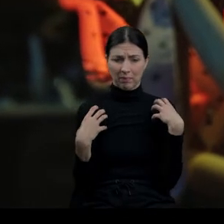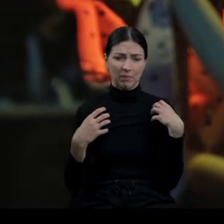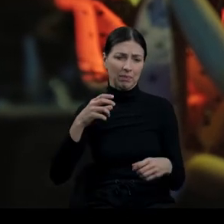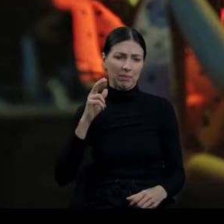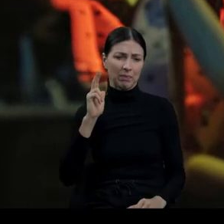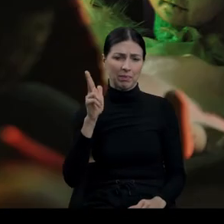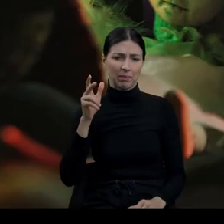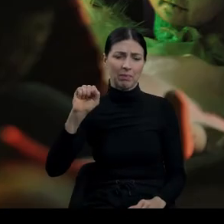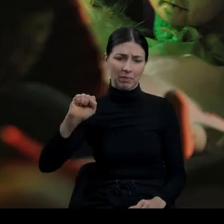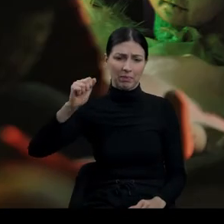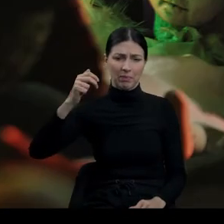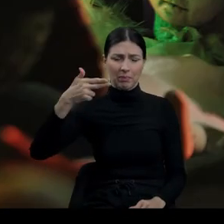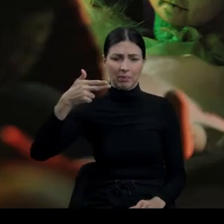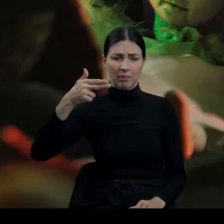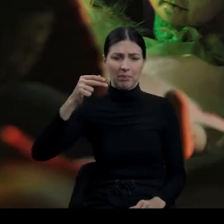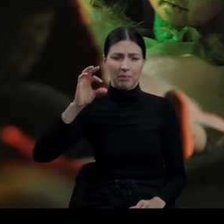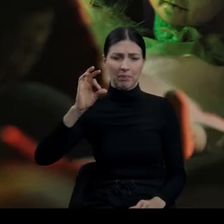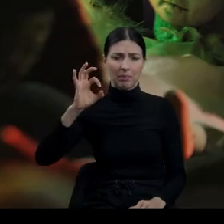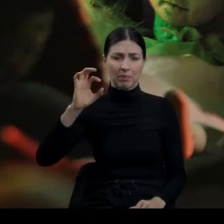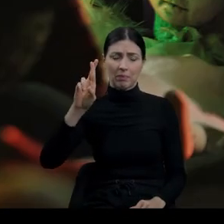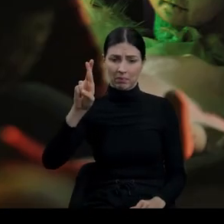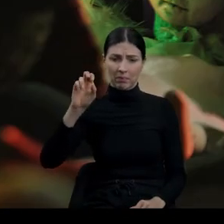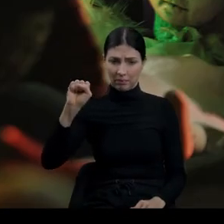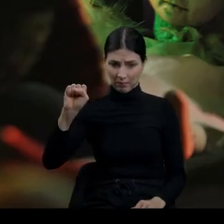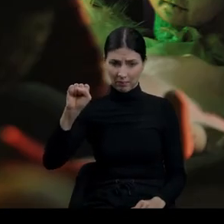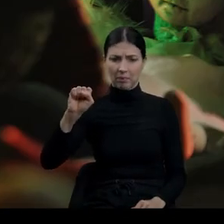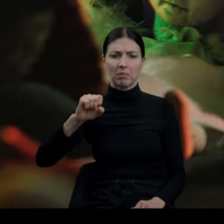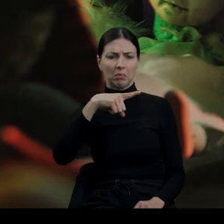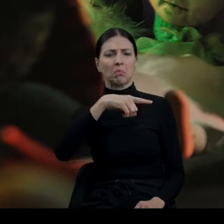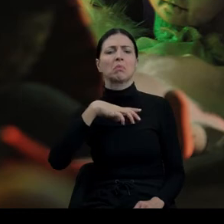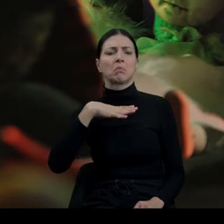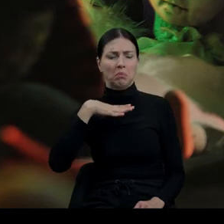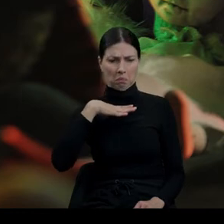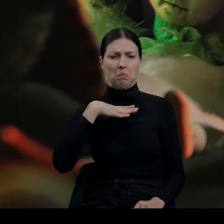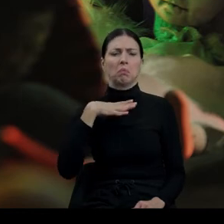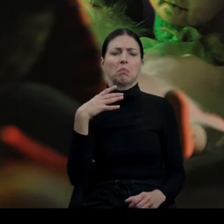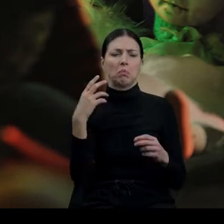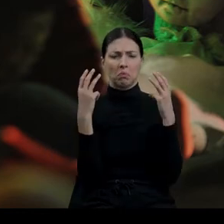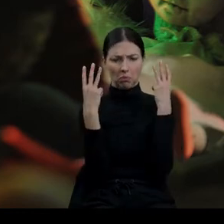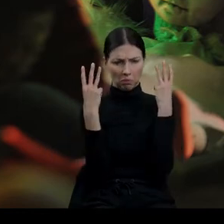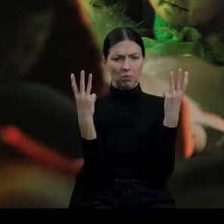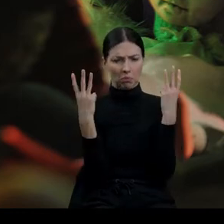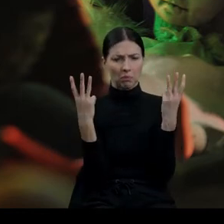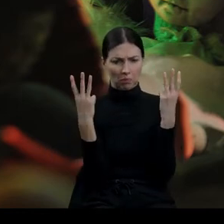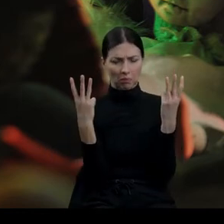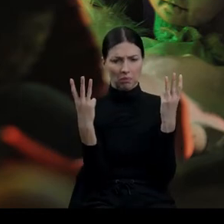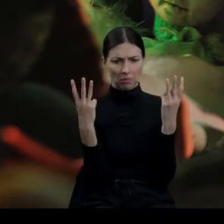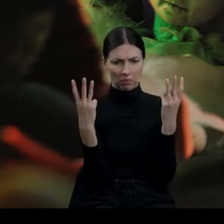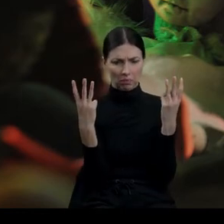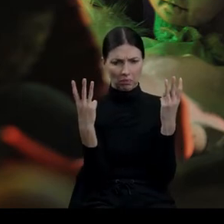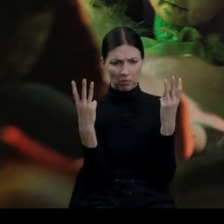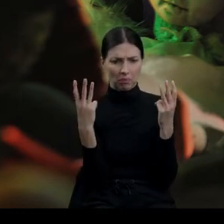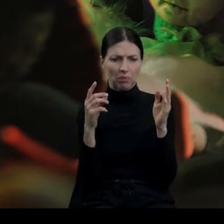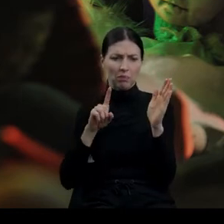nie widzę sam. Ja na przykład w Teatrze Kantora